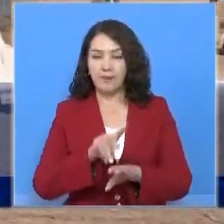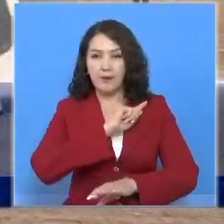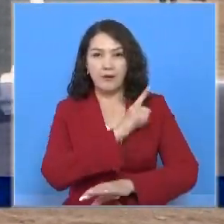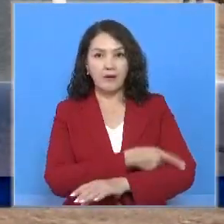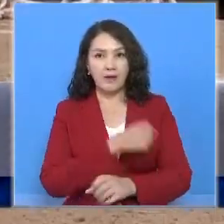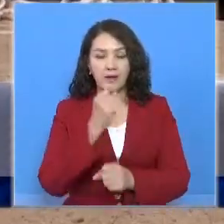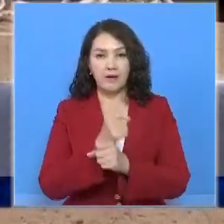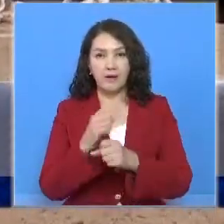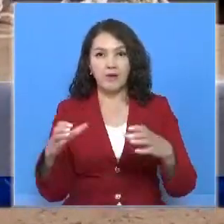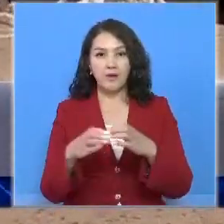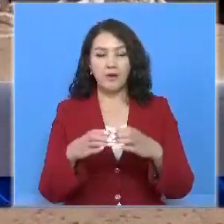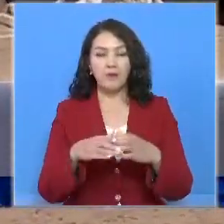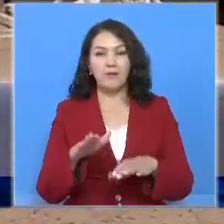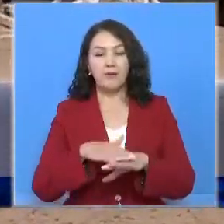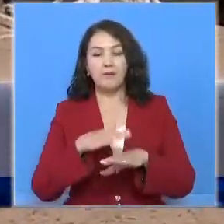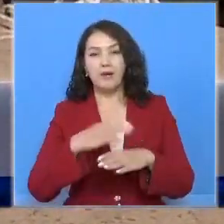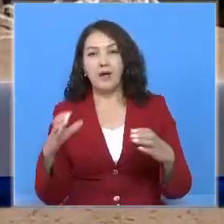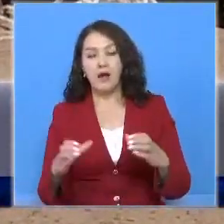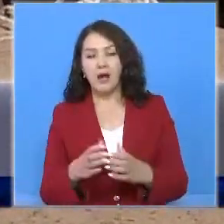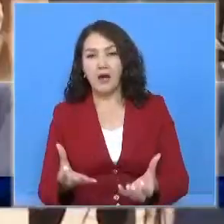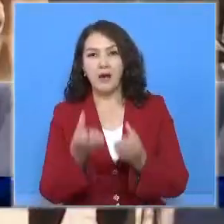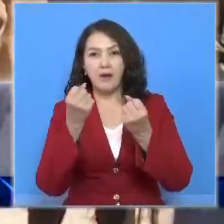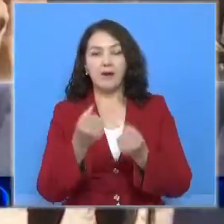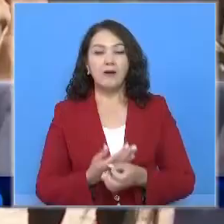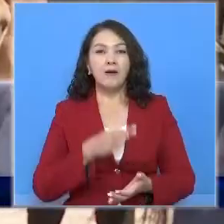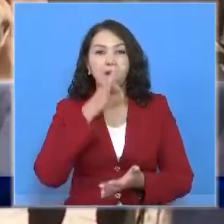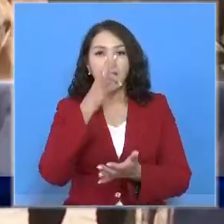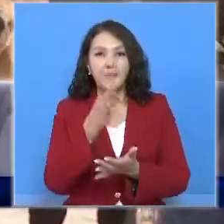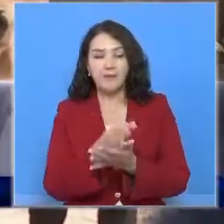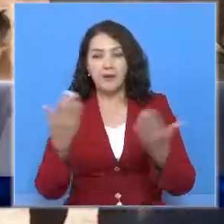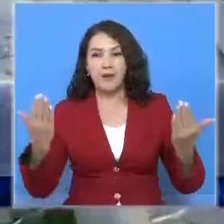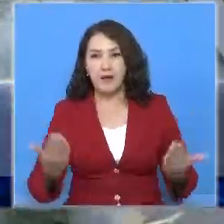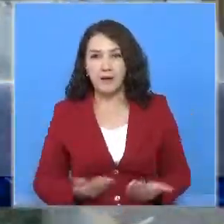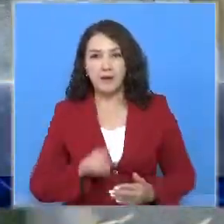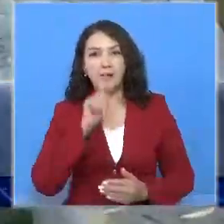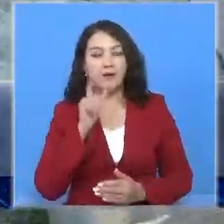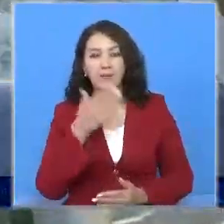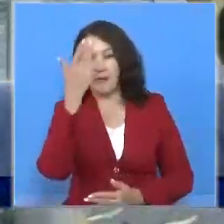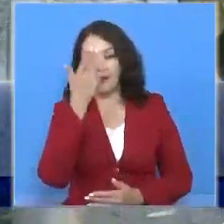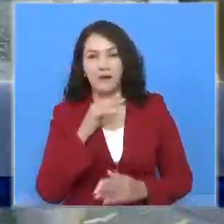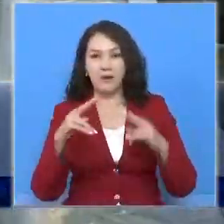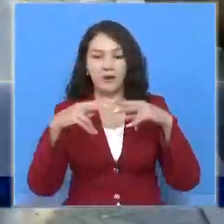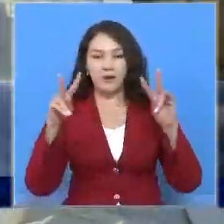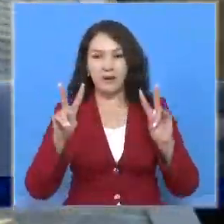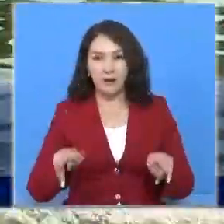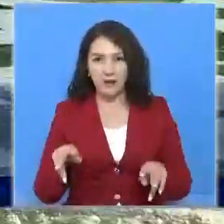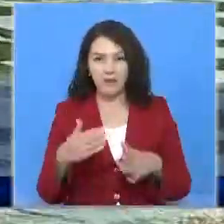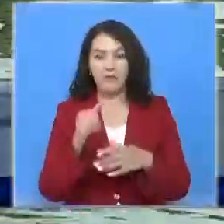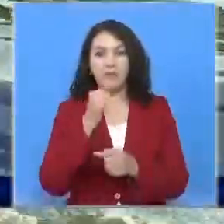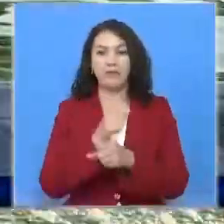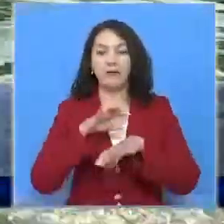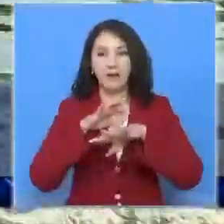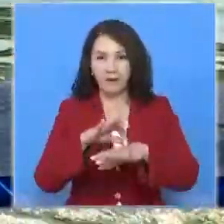усиленно работает группа добровольцев-спасателей. Многие из них несут ответственность за жизнь подростков в летних лагерях. Данная работа